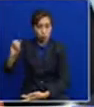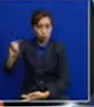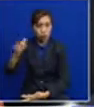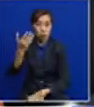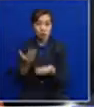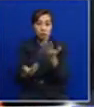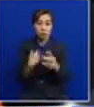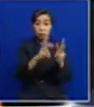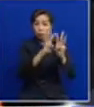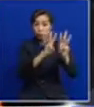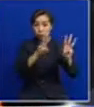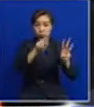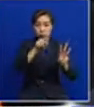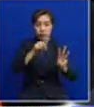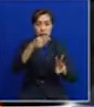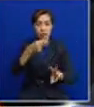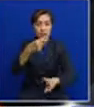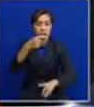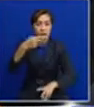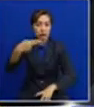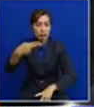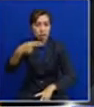02-645-9000หรือ